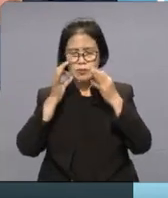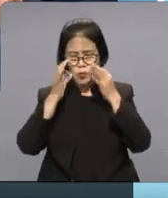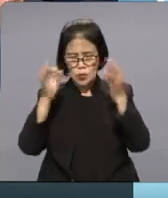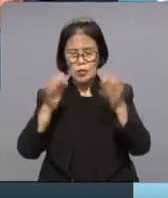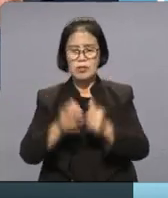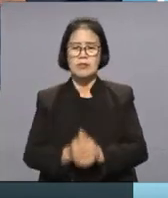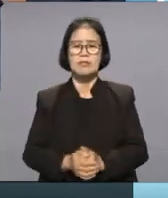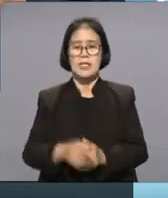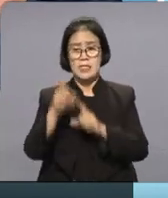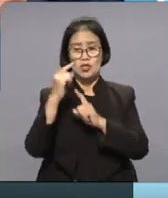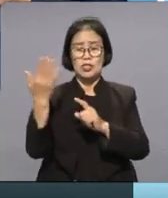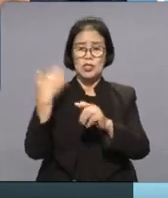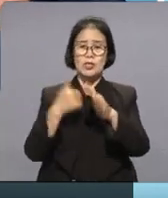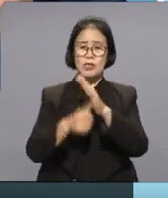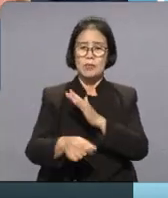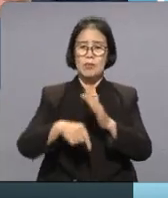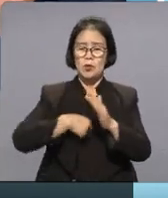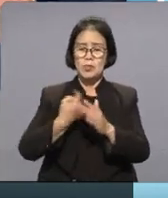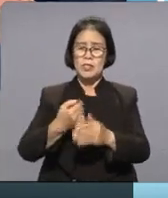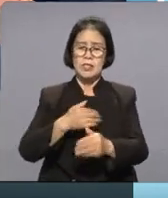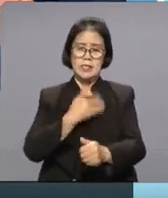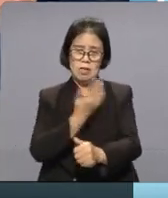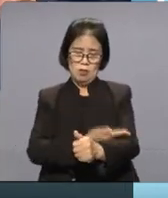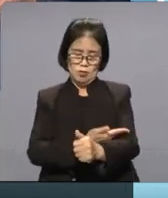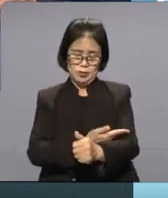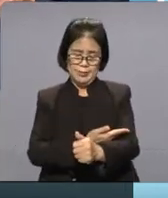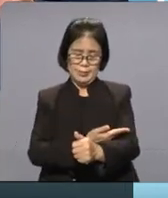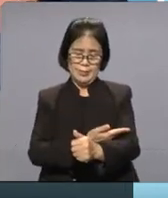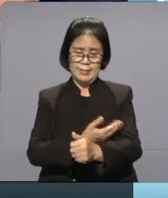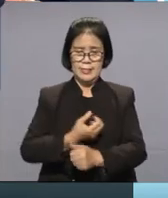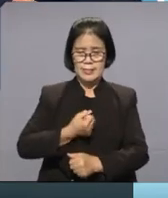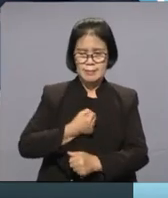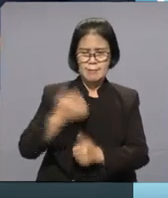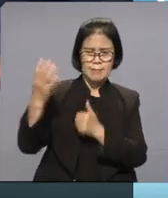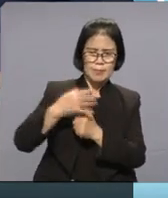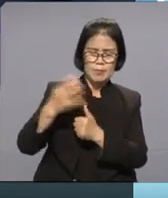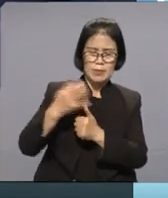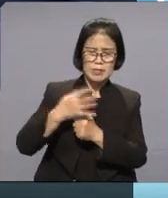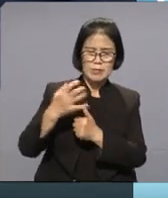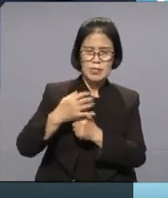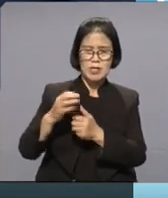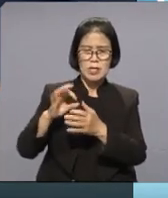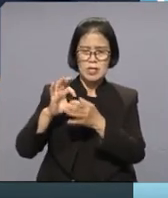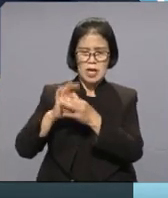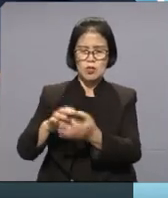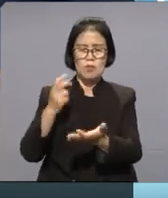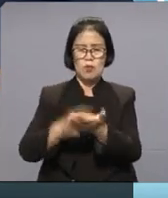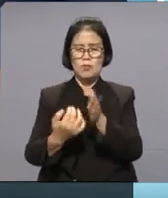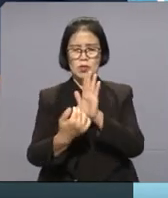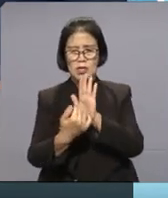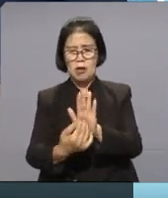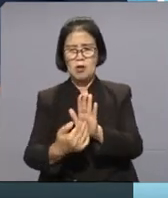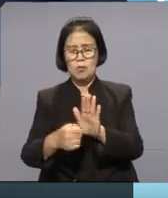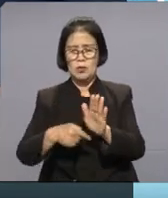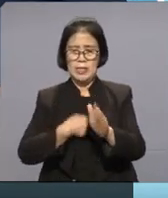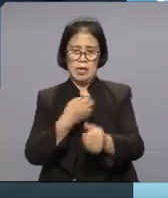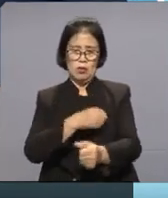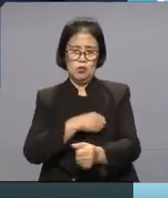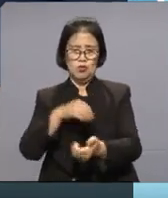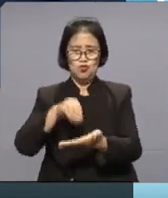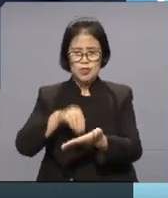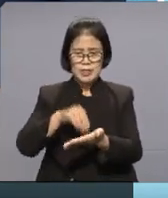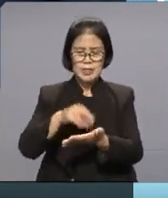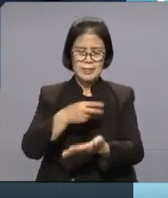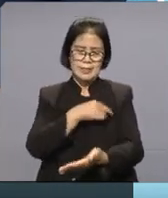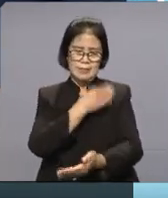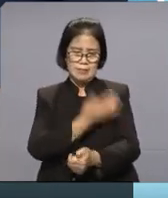저는 윤석 대표는 본인이 당원권을 지키면서 핍박을 받더라도 계속 법적 대응하면서 본인이 당원으로서의 위치를 계속 가지려고